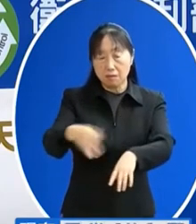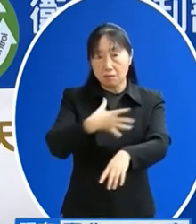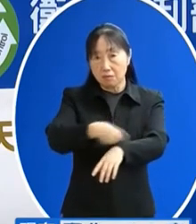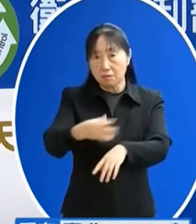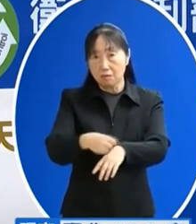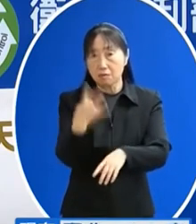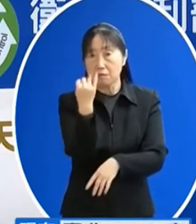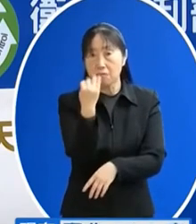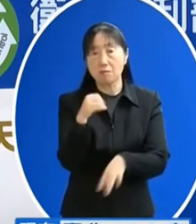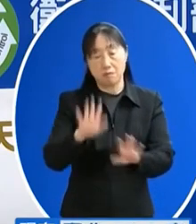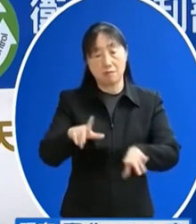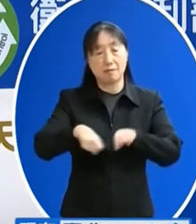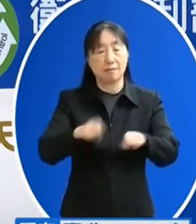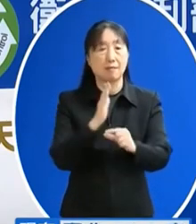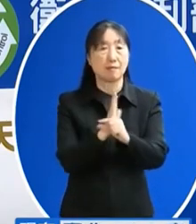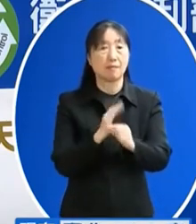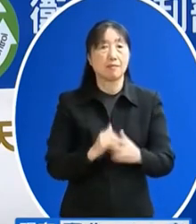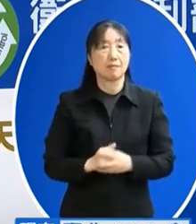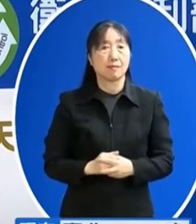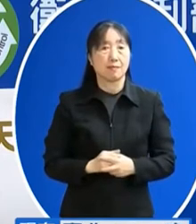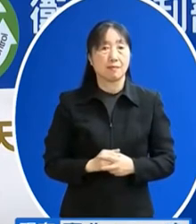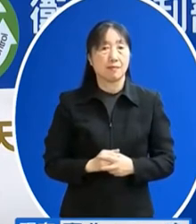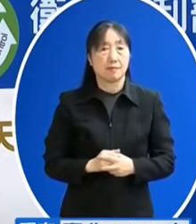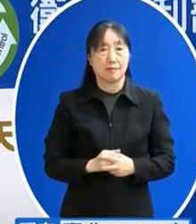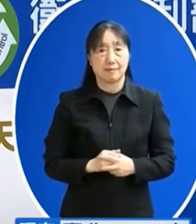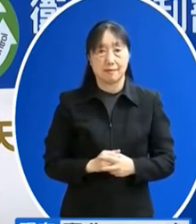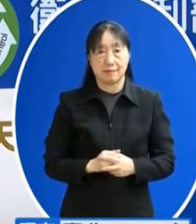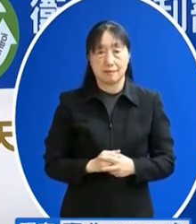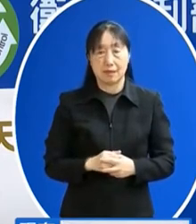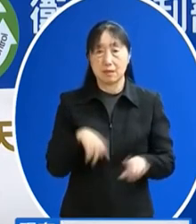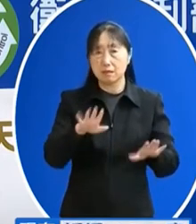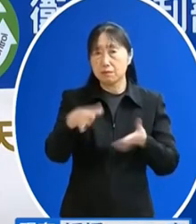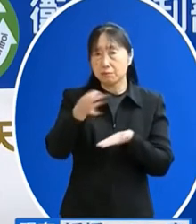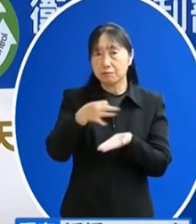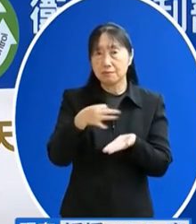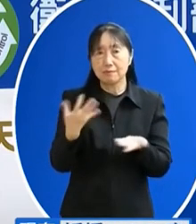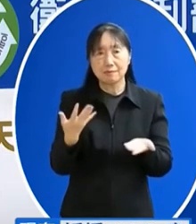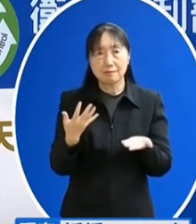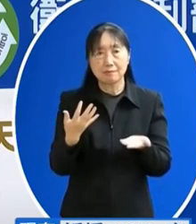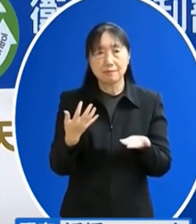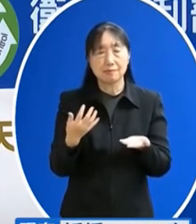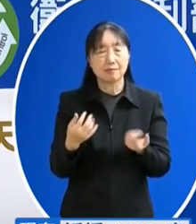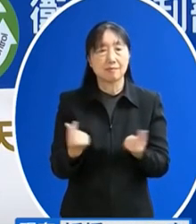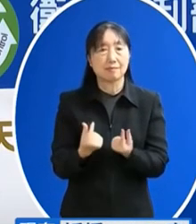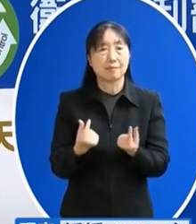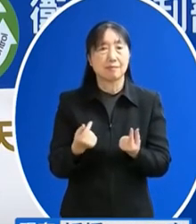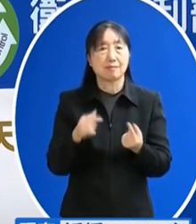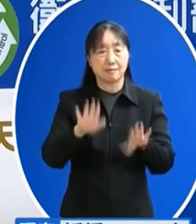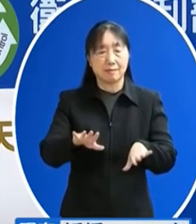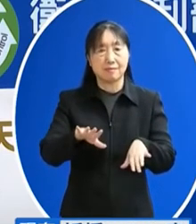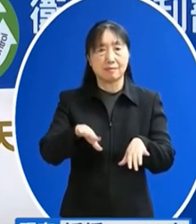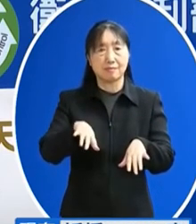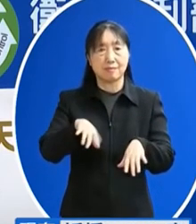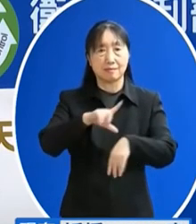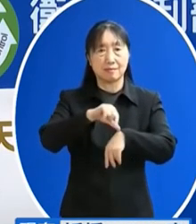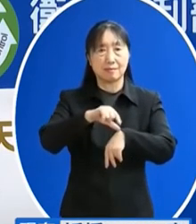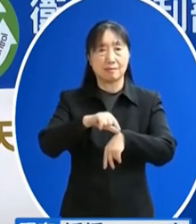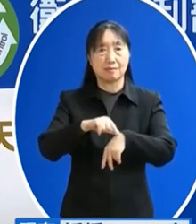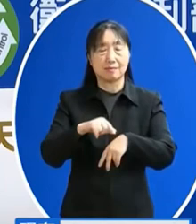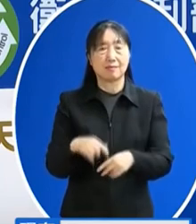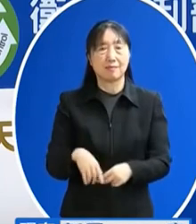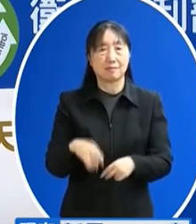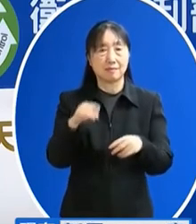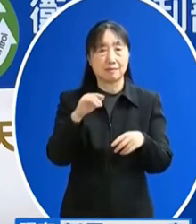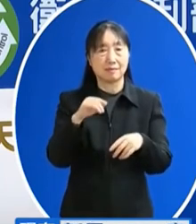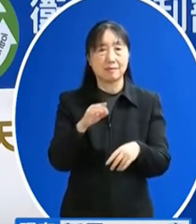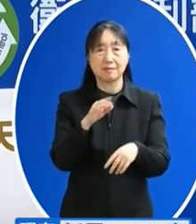那现在还在规划中。那至于在兜售，我相信在现在这时间大概就会有很